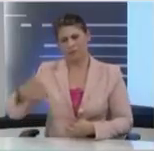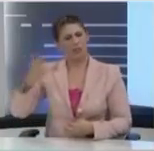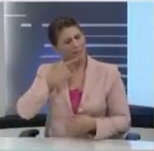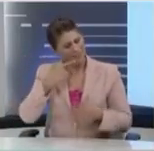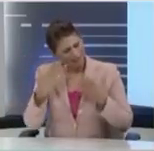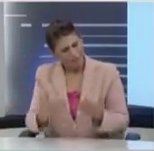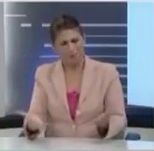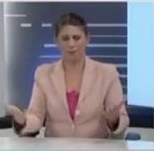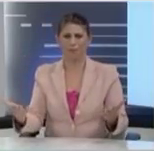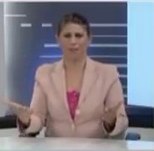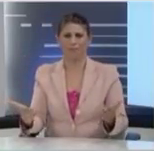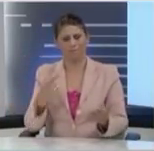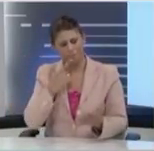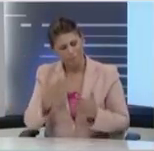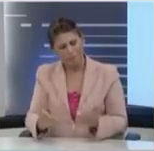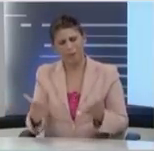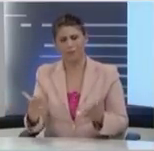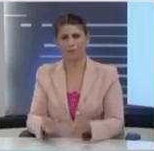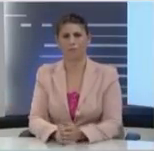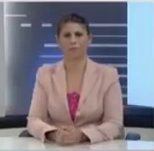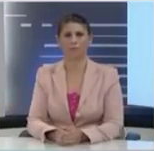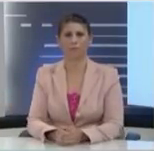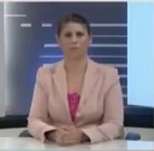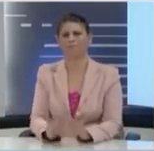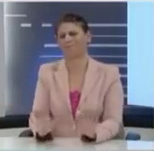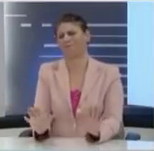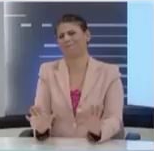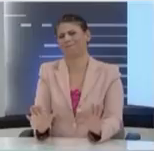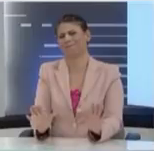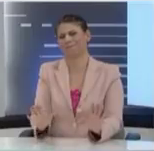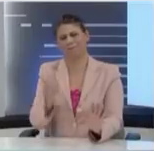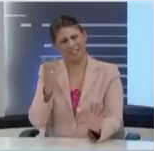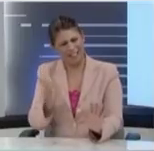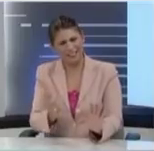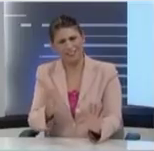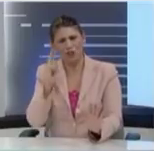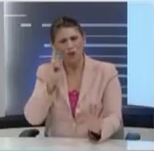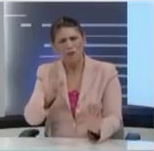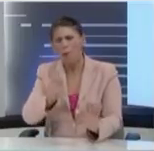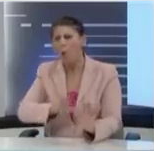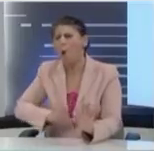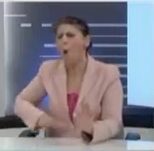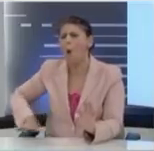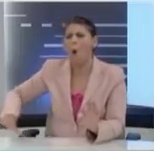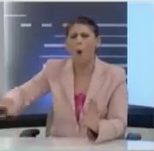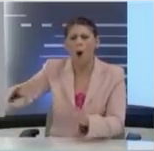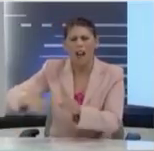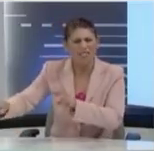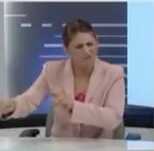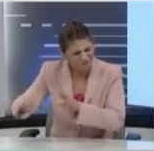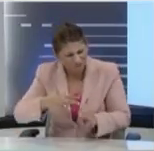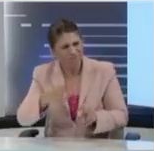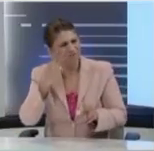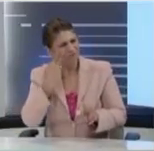είπαμε. Έχετε μία προφανή, δεν ανάγκη το πω εγώ, το βλέπει όλος ο ελληνικός λαός,